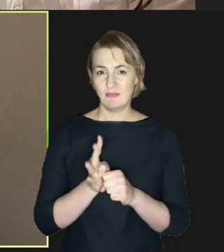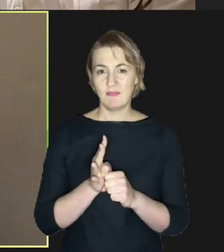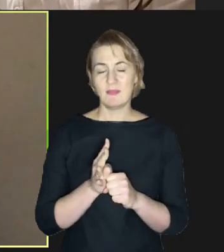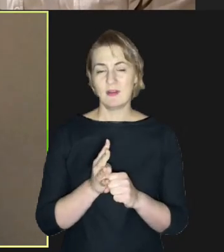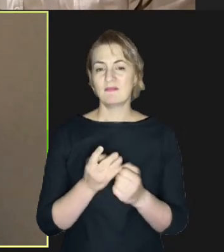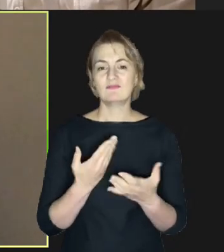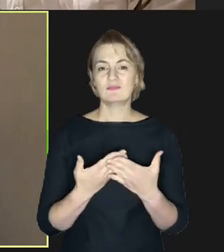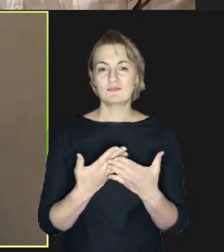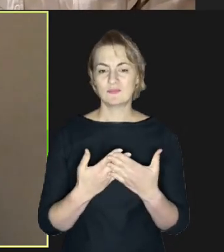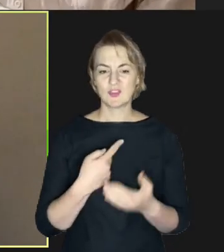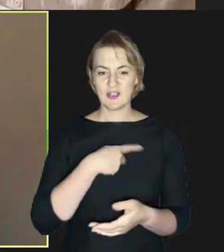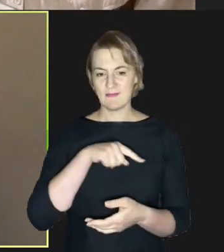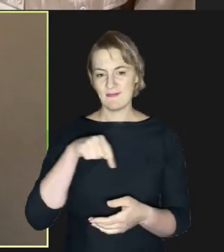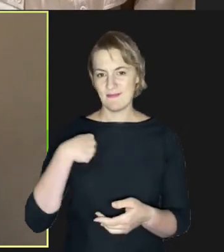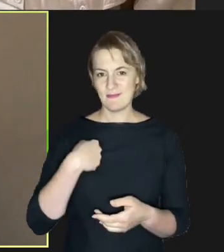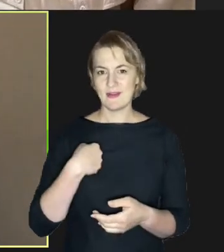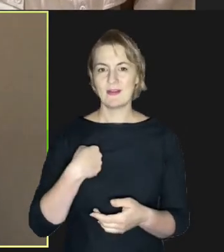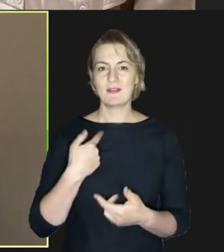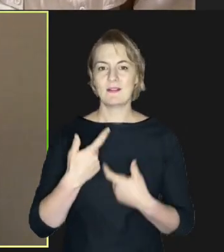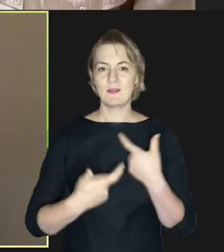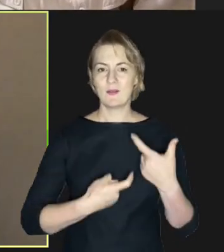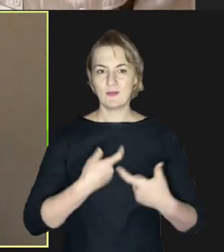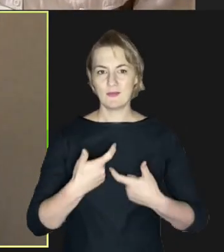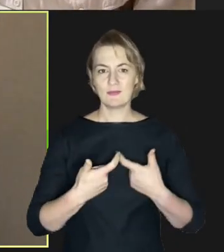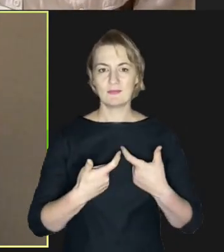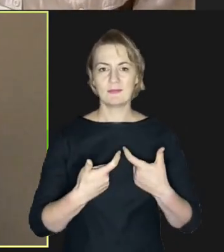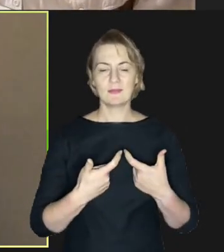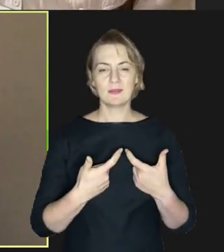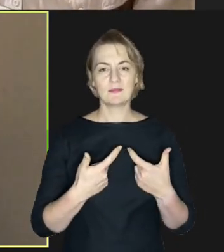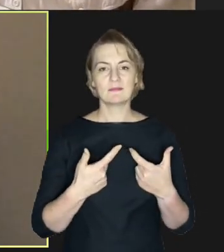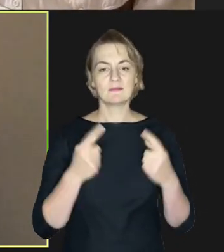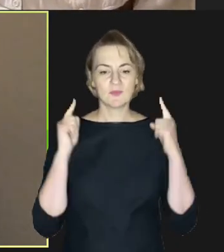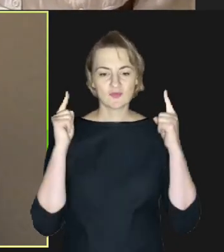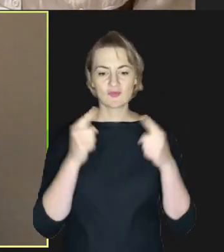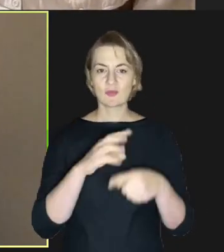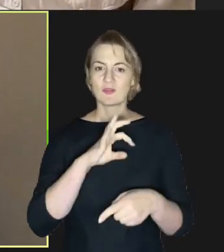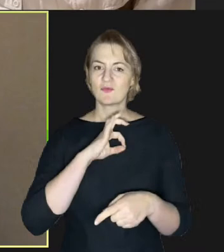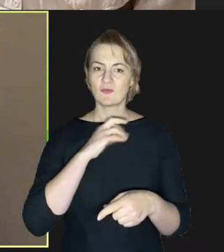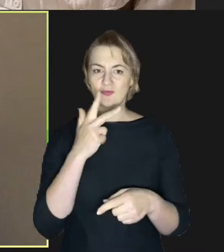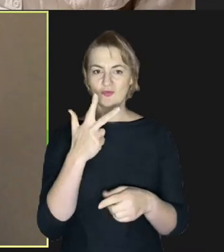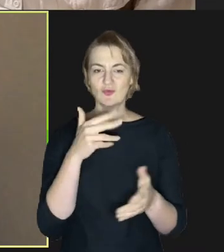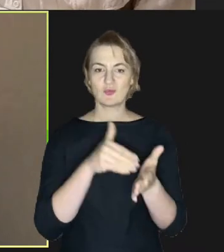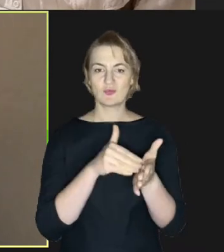głównie zajmujemy się realizacją trzech naszych potrzeb, takich tak zwanych